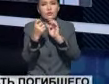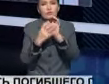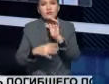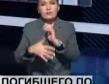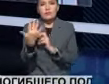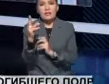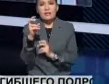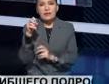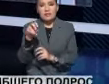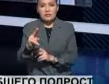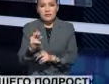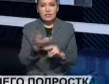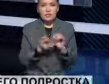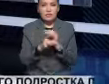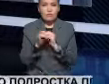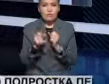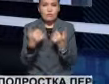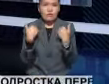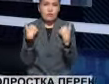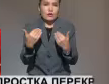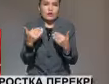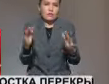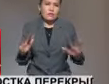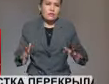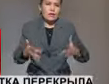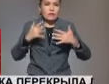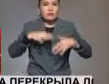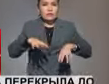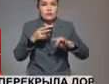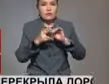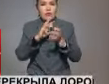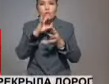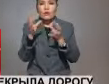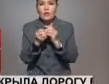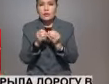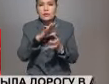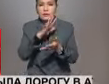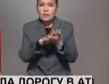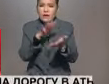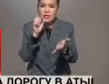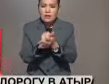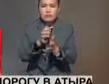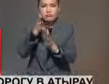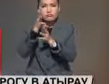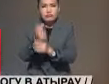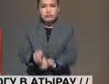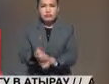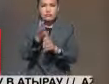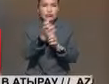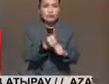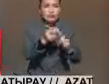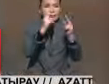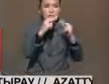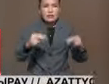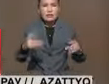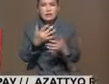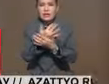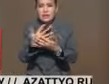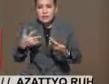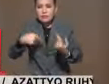195 км в час и мощные ливни с паводками. В результате сильно разрушены дома, церкви и коммерческие здания. К примеру,